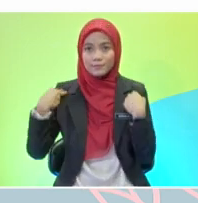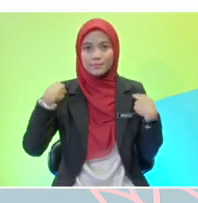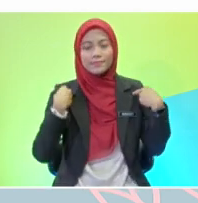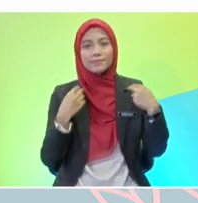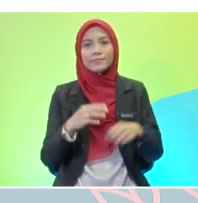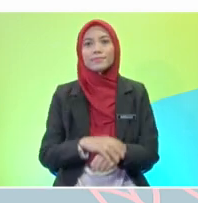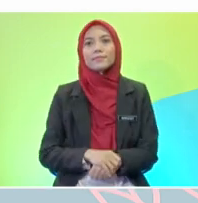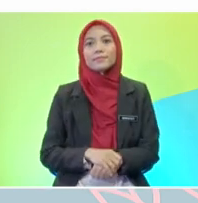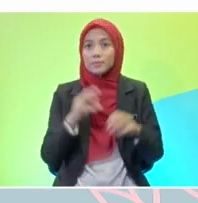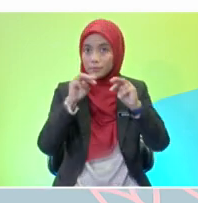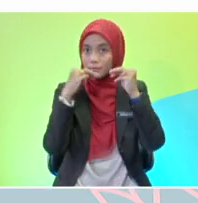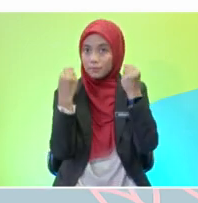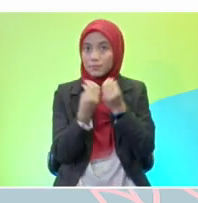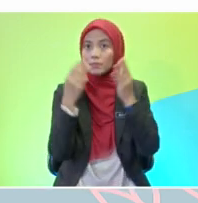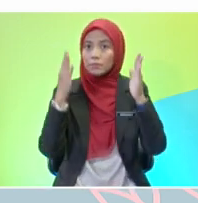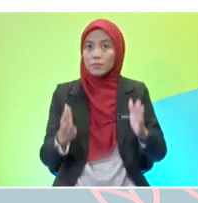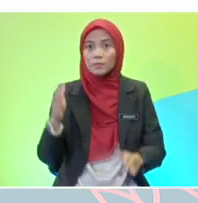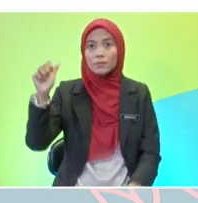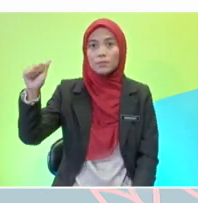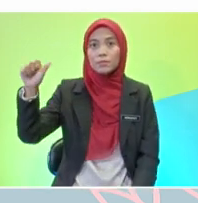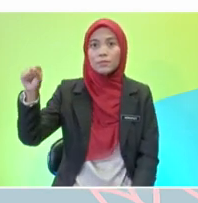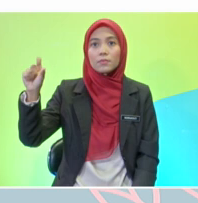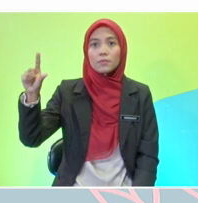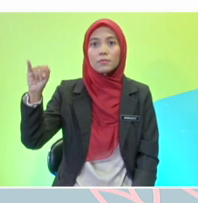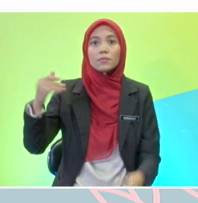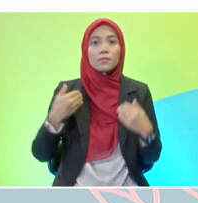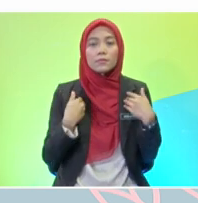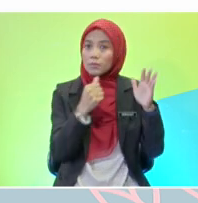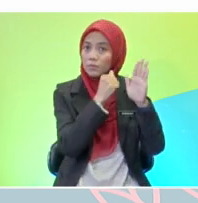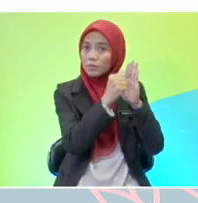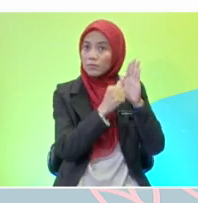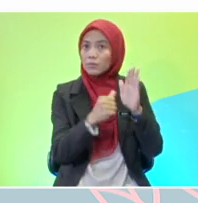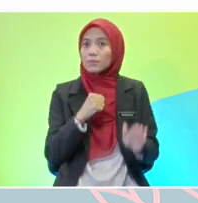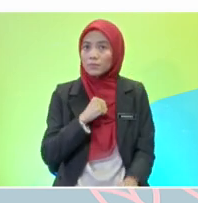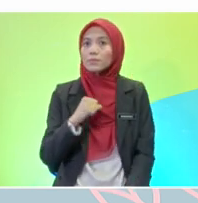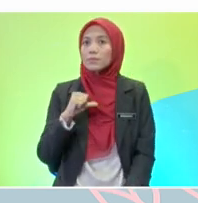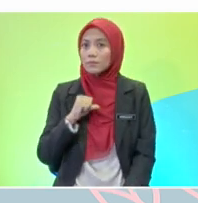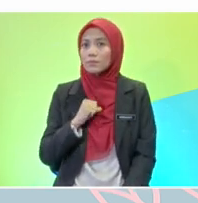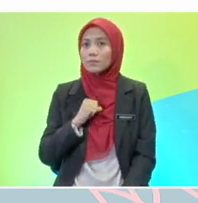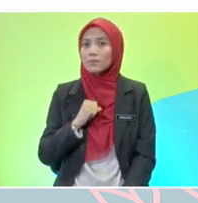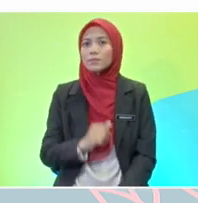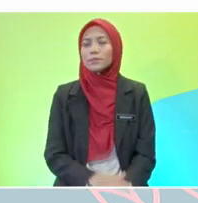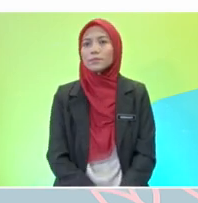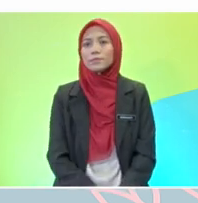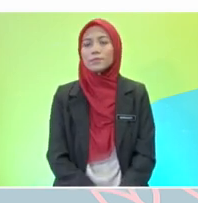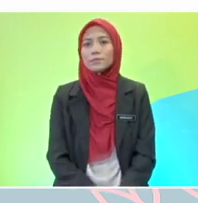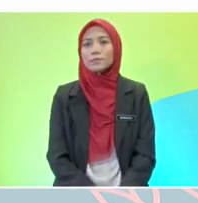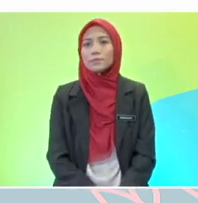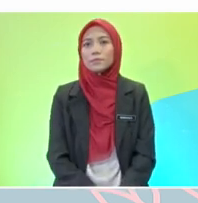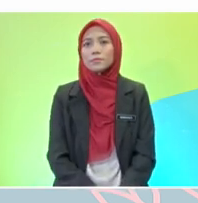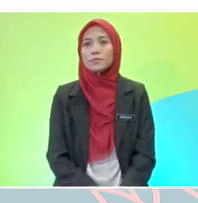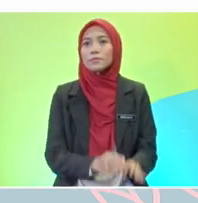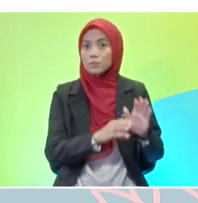orang asli pun adil jenis ukiran mereka sendiri oke contohnya yang itu adalah contoh